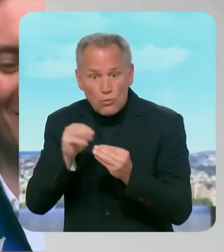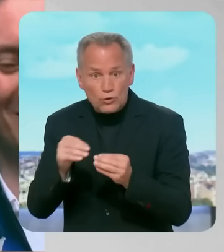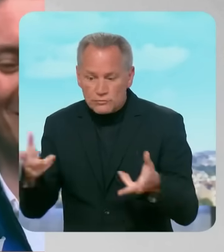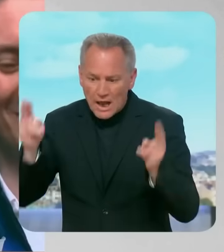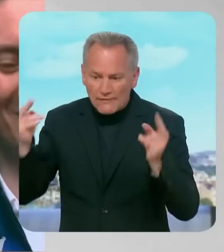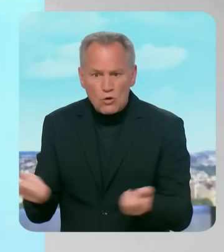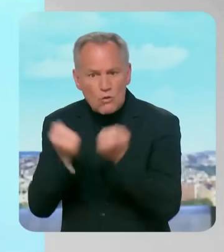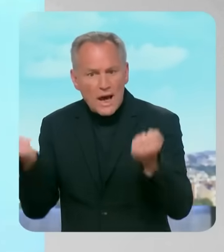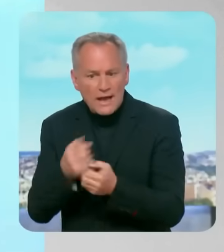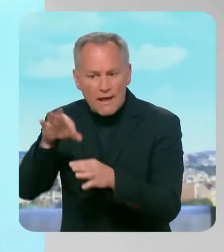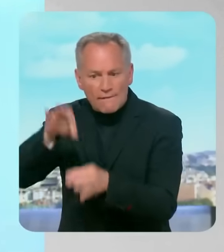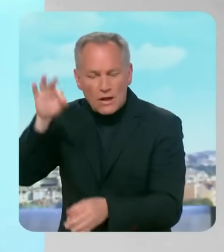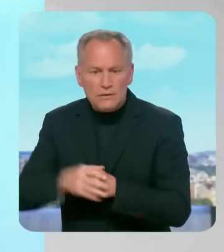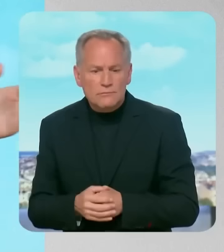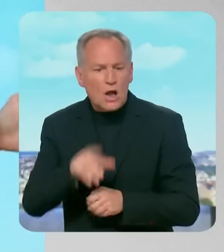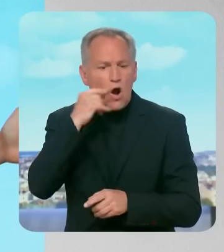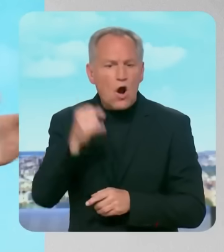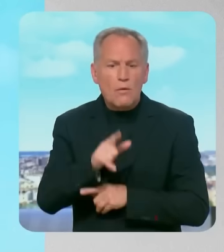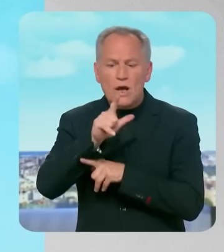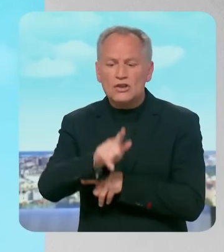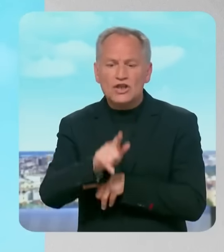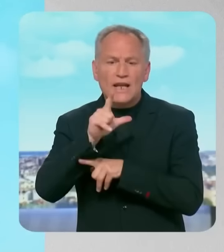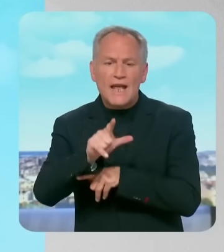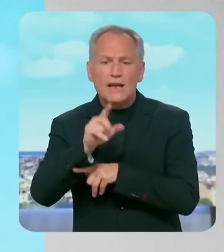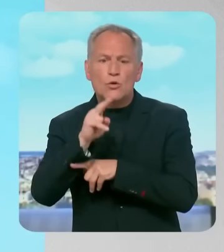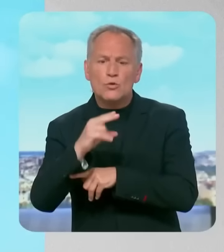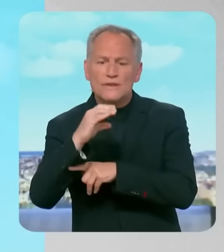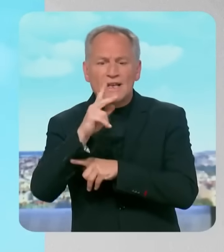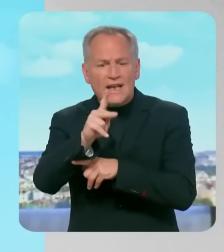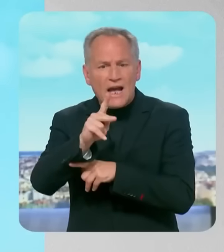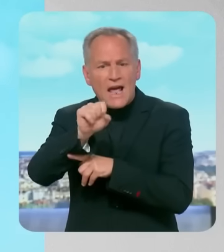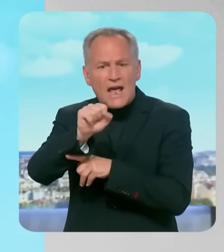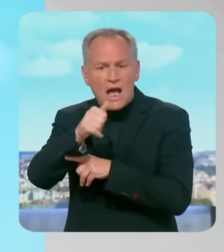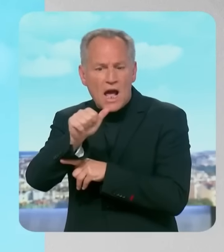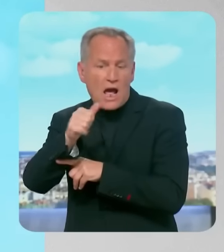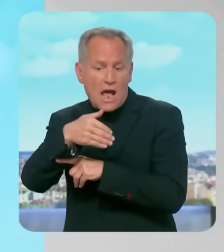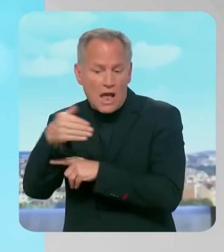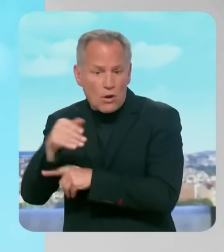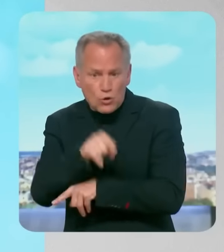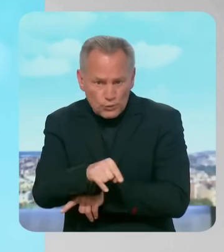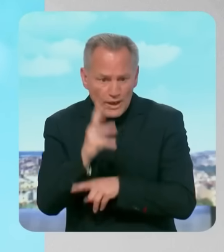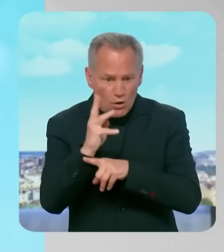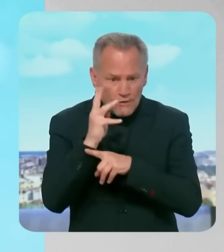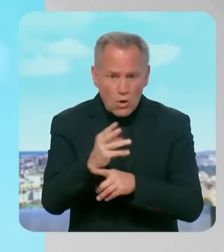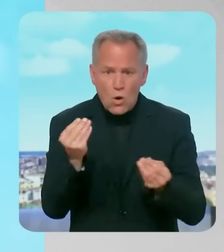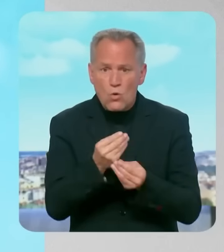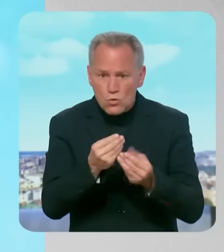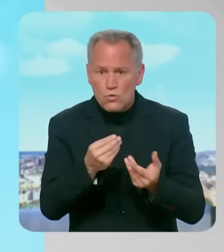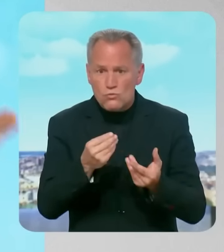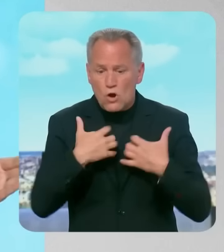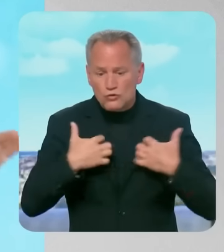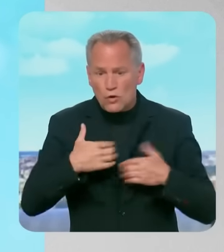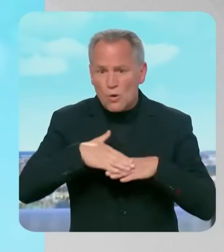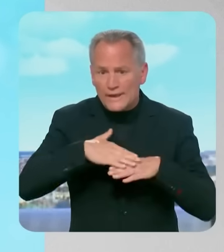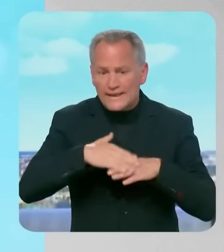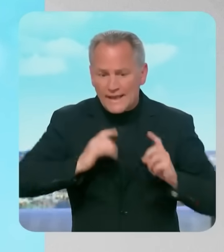électorale? Mais attendez, dans des universités. Mais Raphaël Glucksmann était à Sciences Po pas plus tard que ce lundi. Des députés de la majorité ont participé